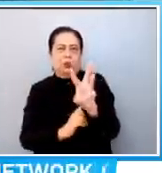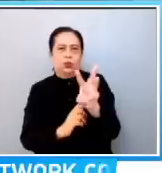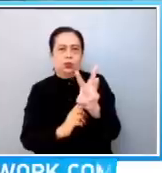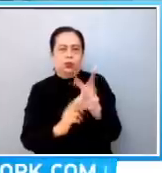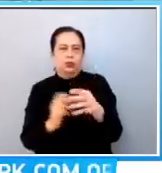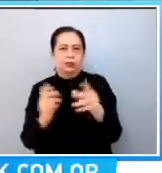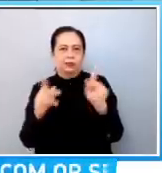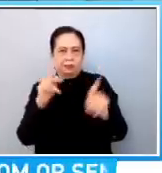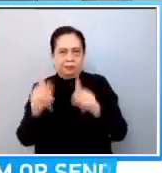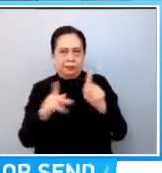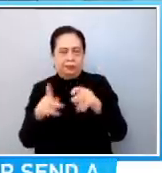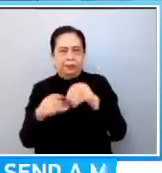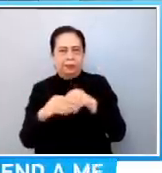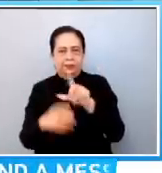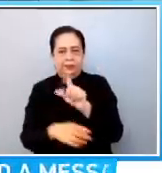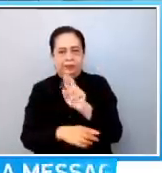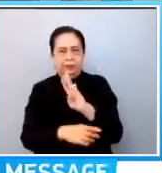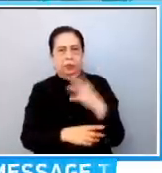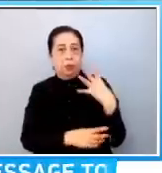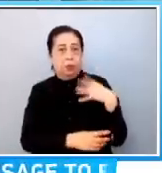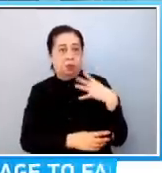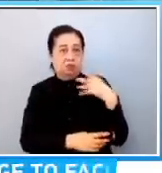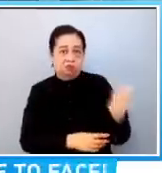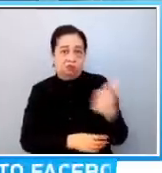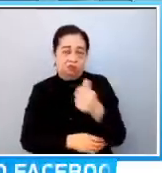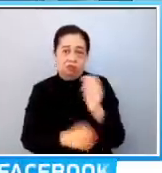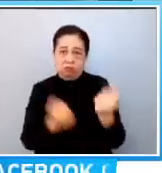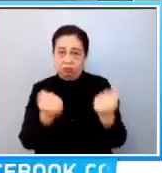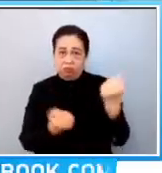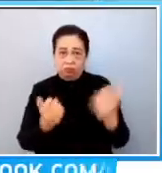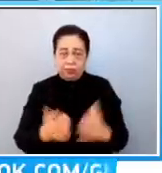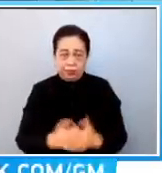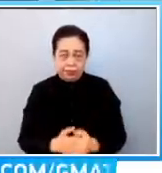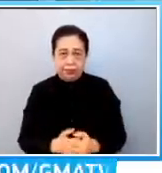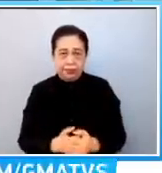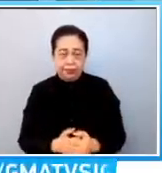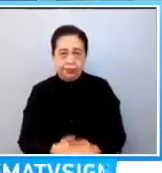meantime, hinihintay ito ng mga drivers, Joseph.